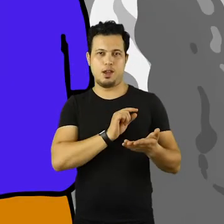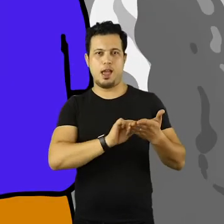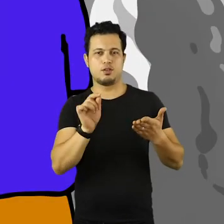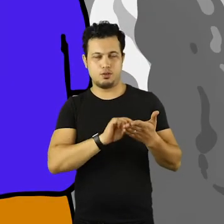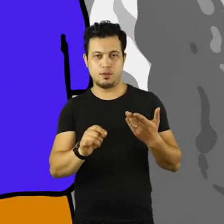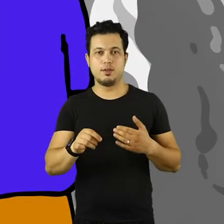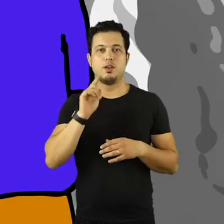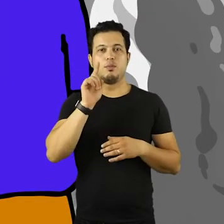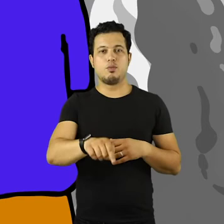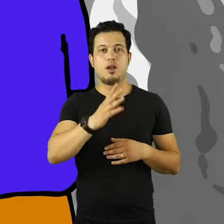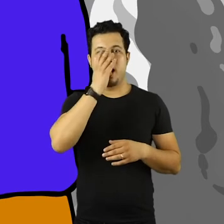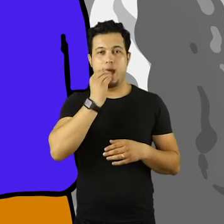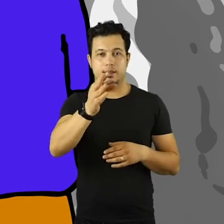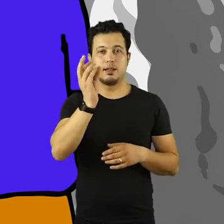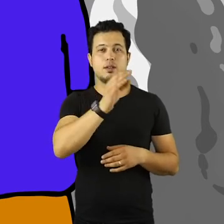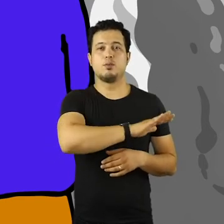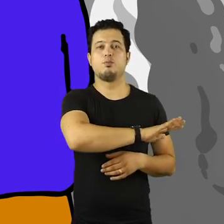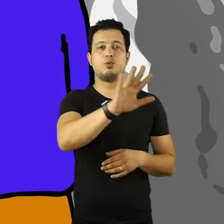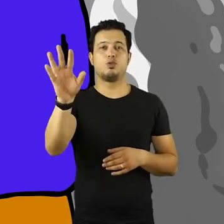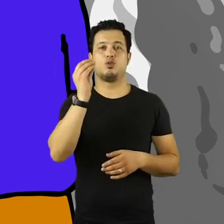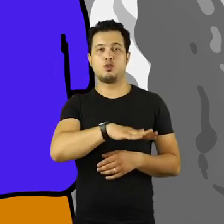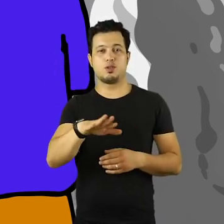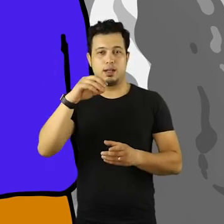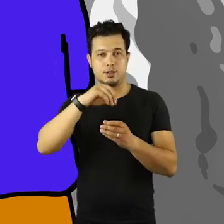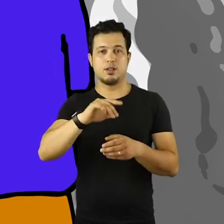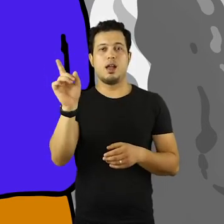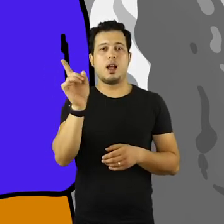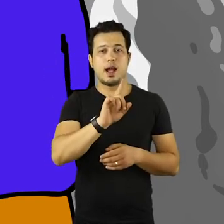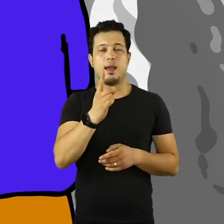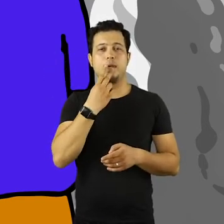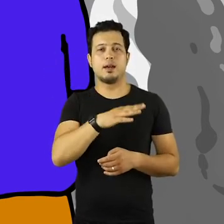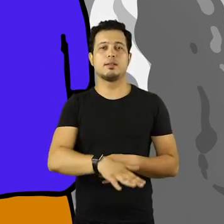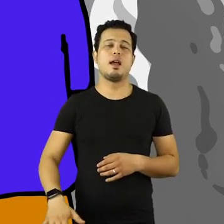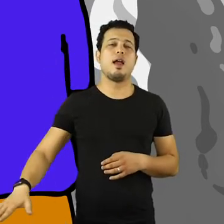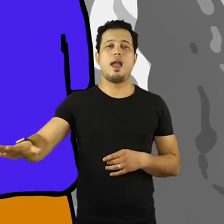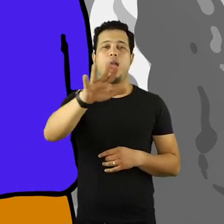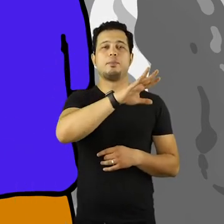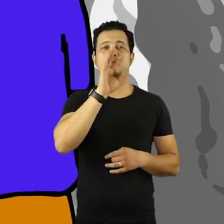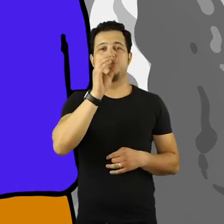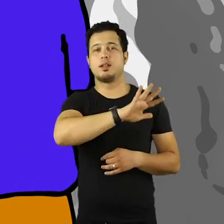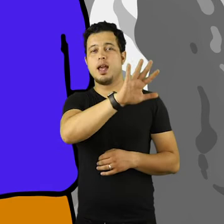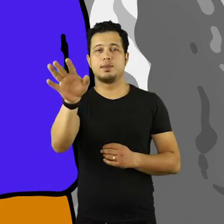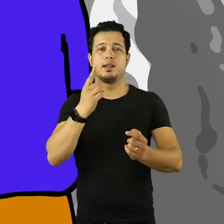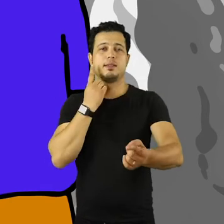tüm çocuklar için. Diyerek kalemleri, kağıtları oradaki tüm çocuklara